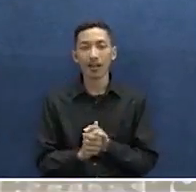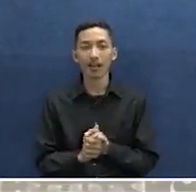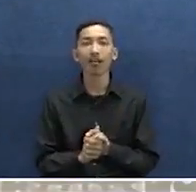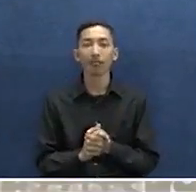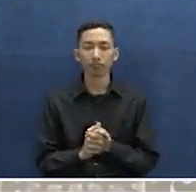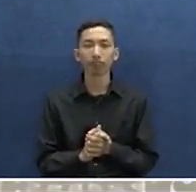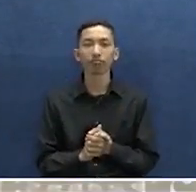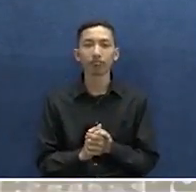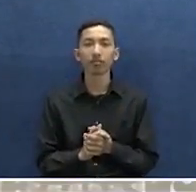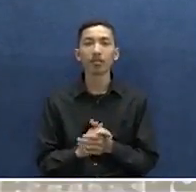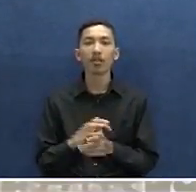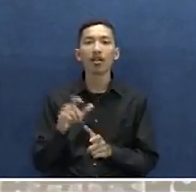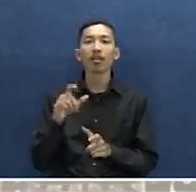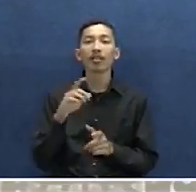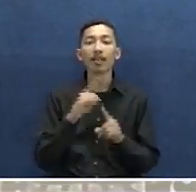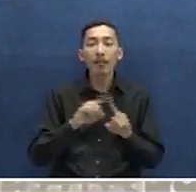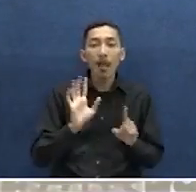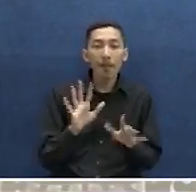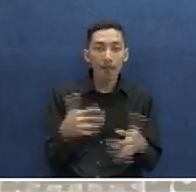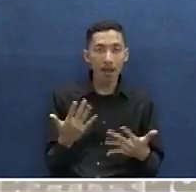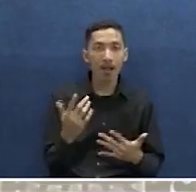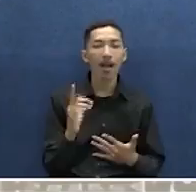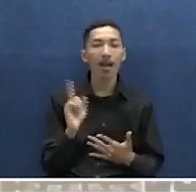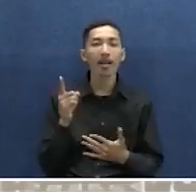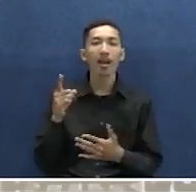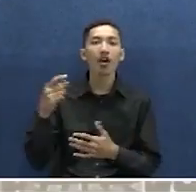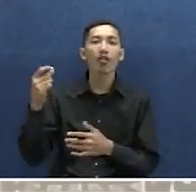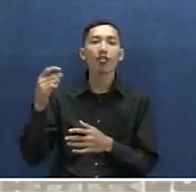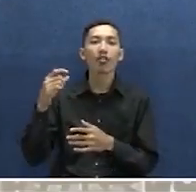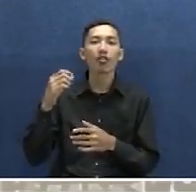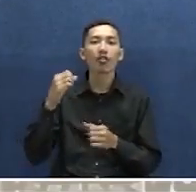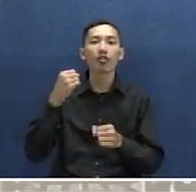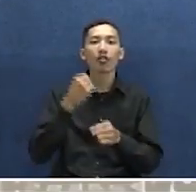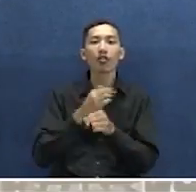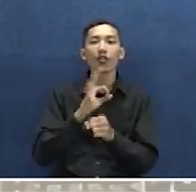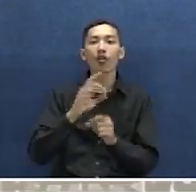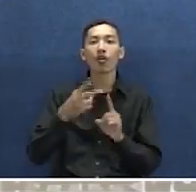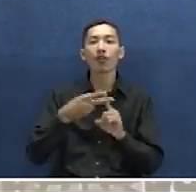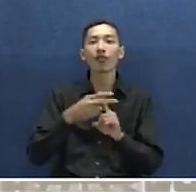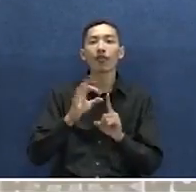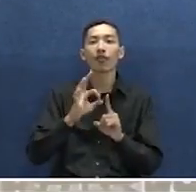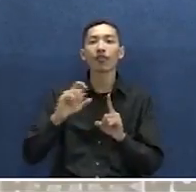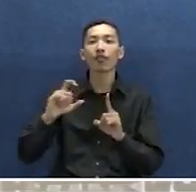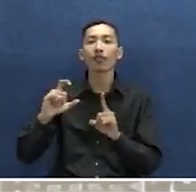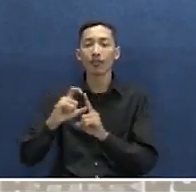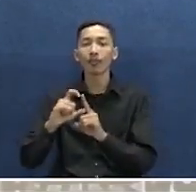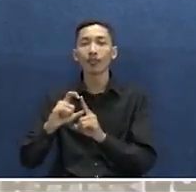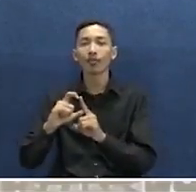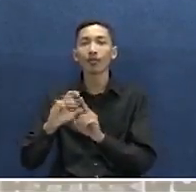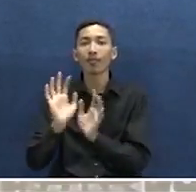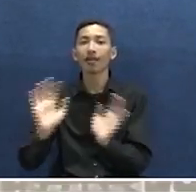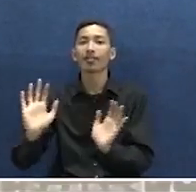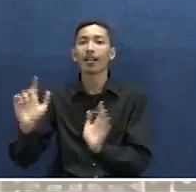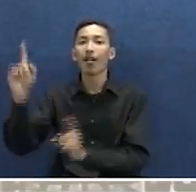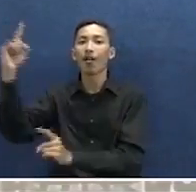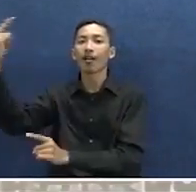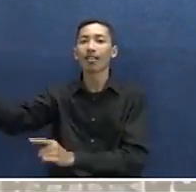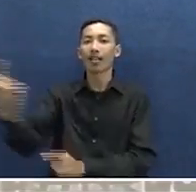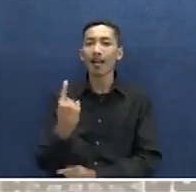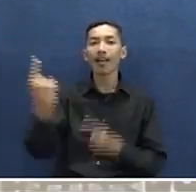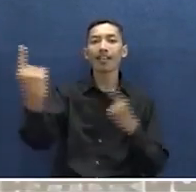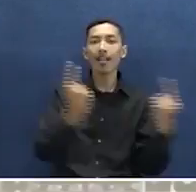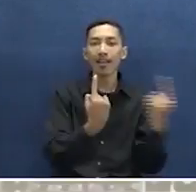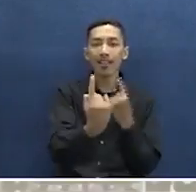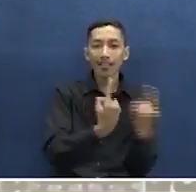dari pesanan go-food iya ya orang pesen 2010 25 segala macam atau pesan-pesan catering itu lihat 100 100 yang